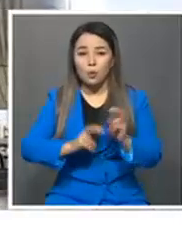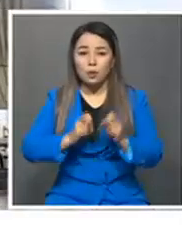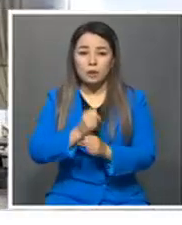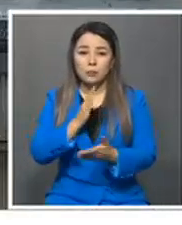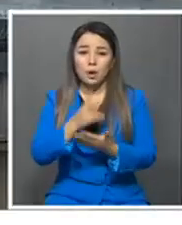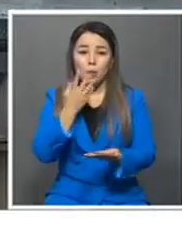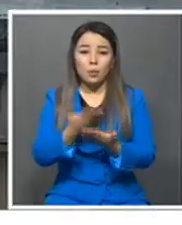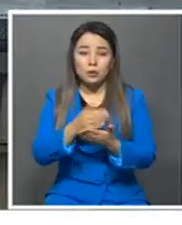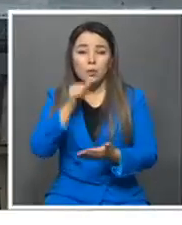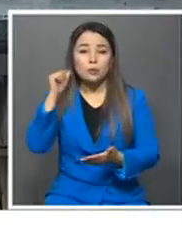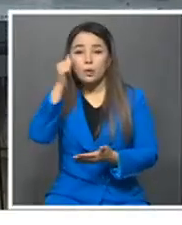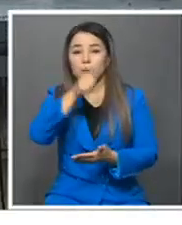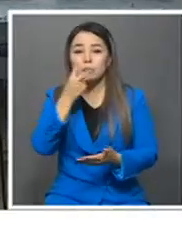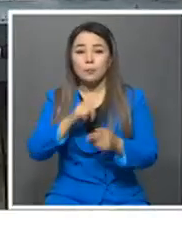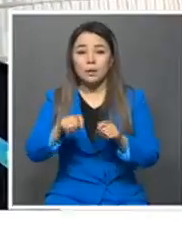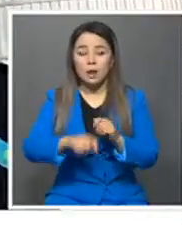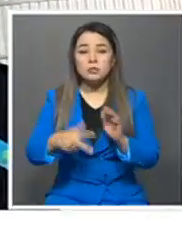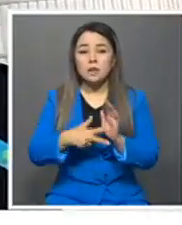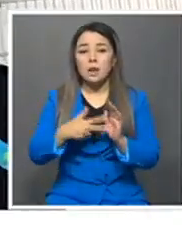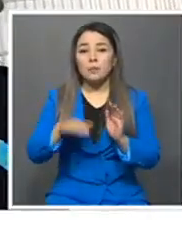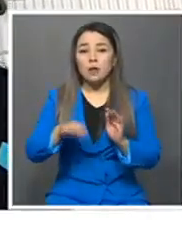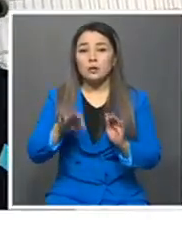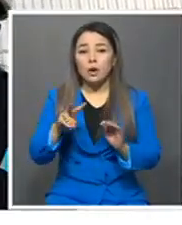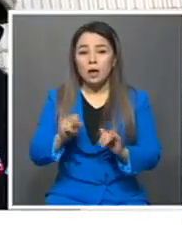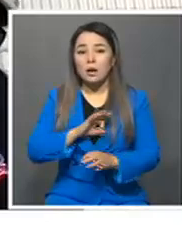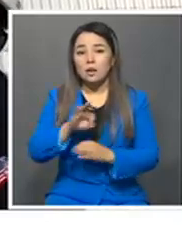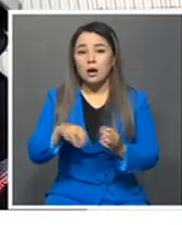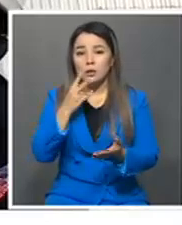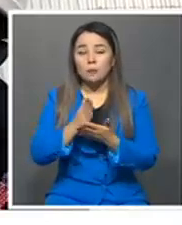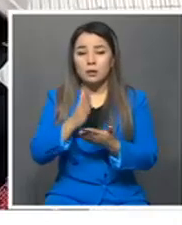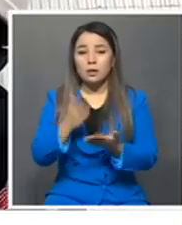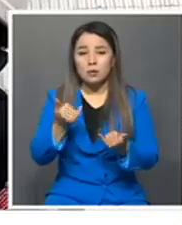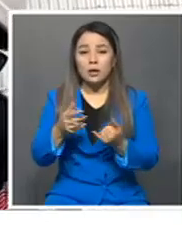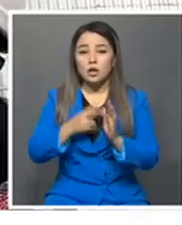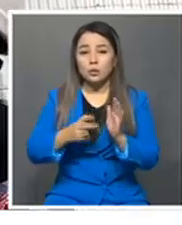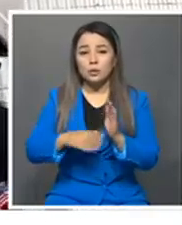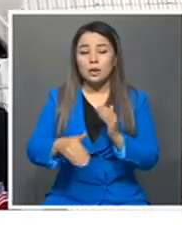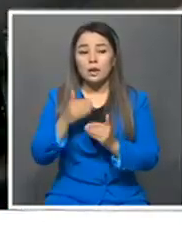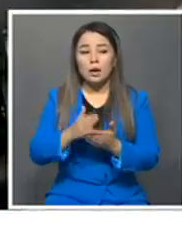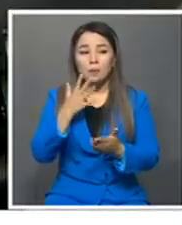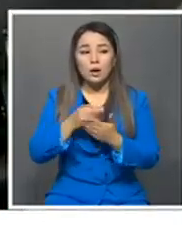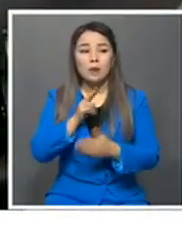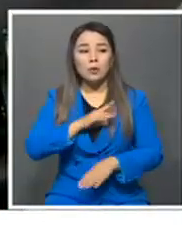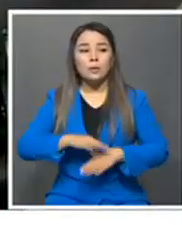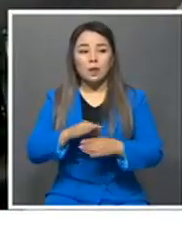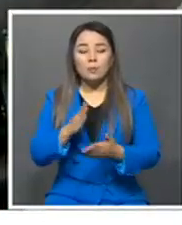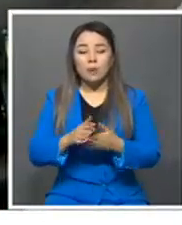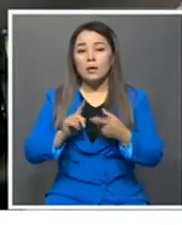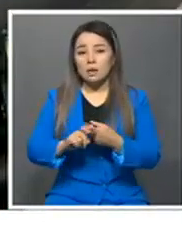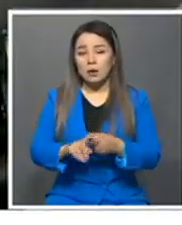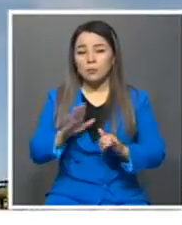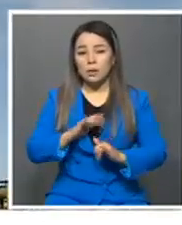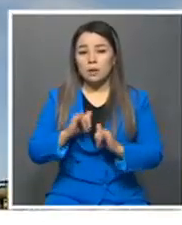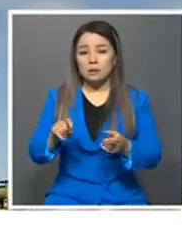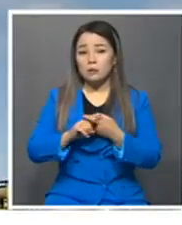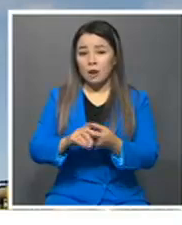Бұл көрсеткіш өткен жылмен салыстырғанда 80.000 тоннаға артық. Бүгінде кеніштің 700-ден астам жұмысшысы індетке шалдықты. Өндіріс